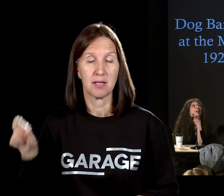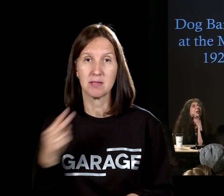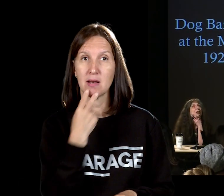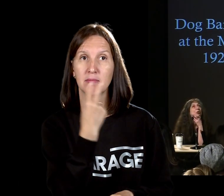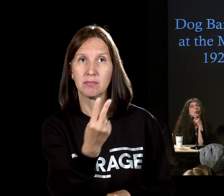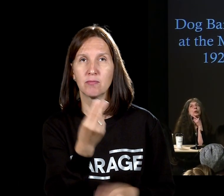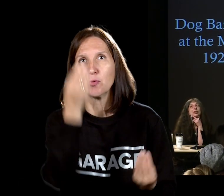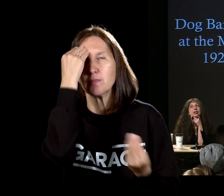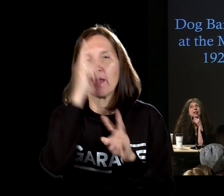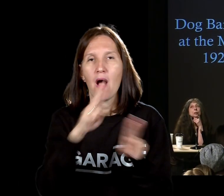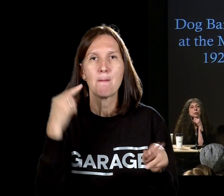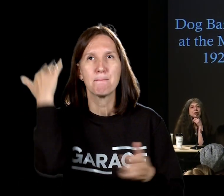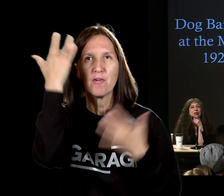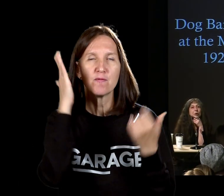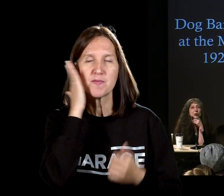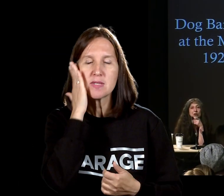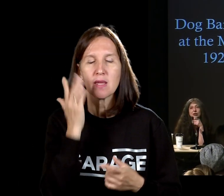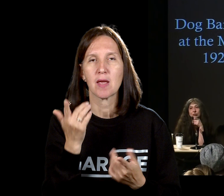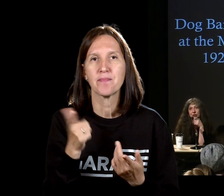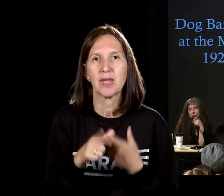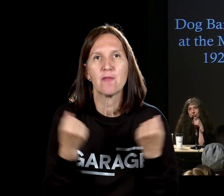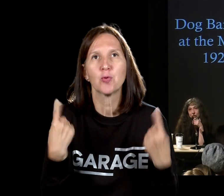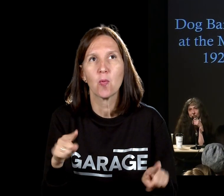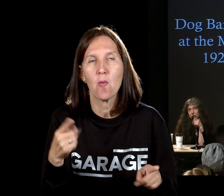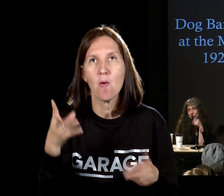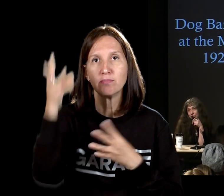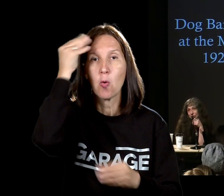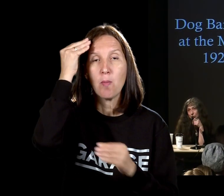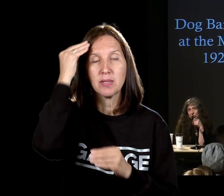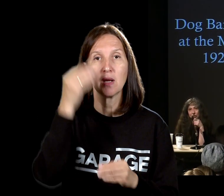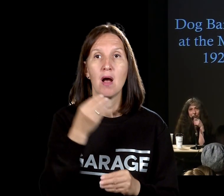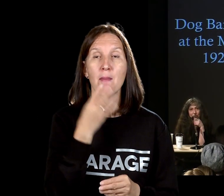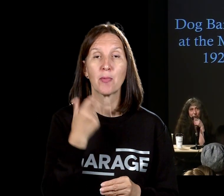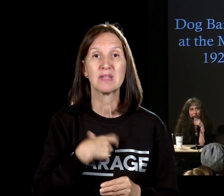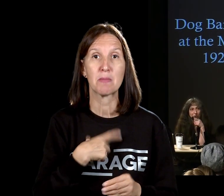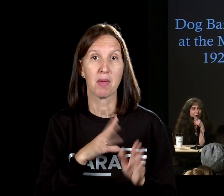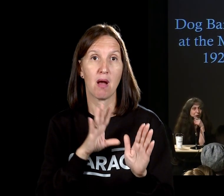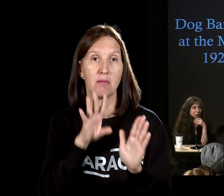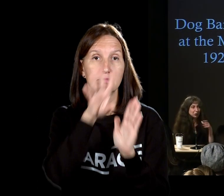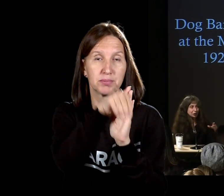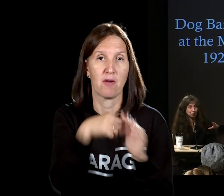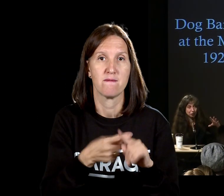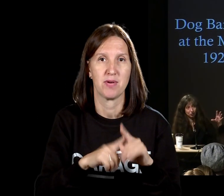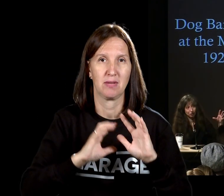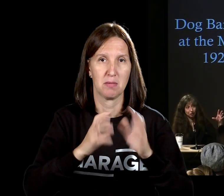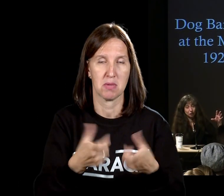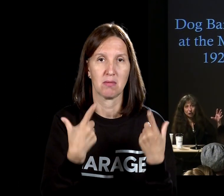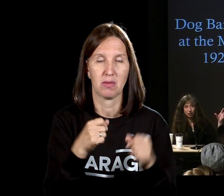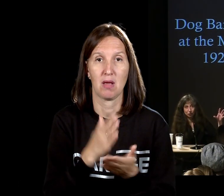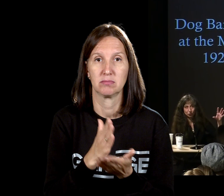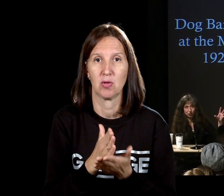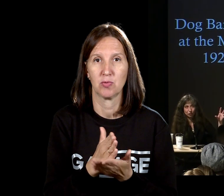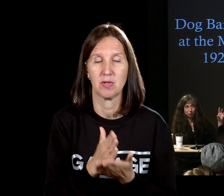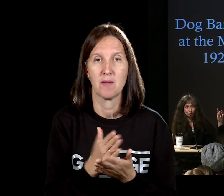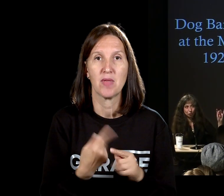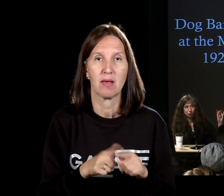каком-то опыте, да, это попытаться спроецировать себя в этот мир. Спроецировать себя в мир, в котором обитают вот